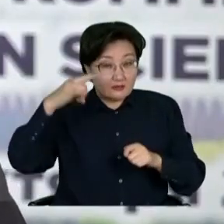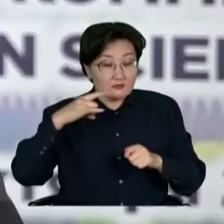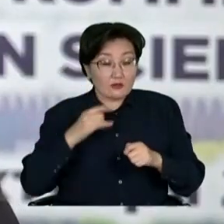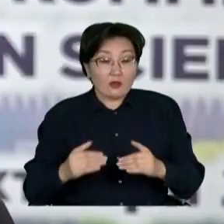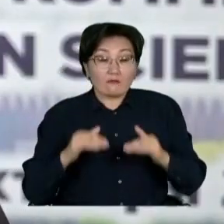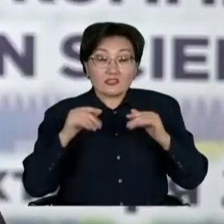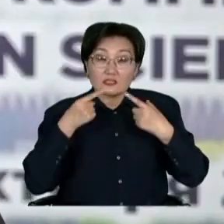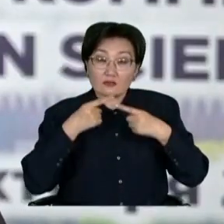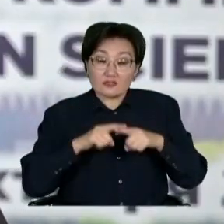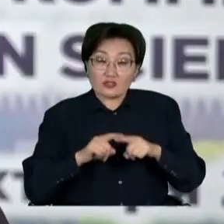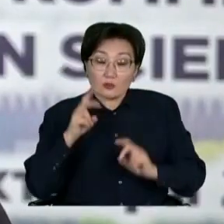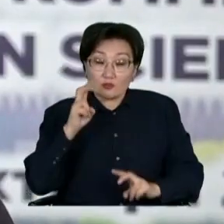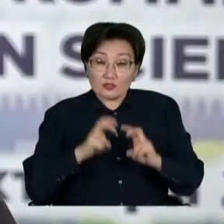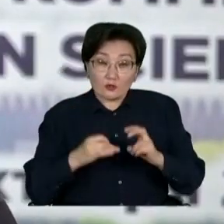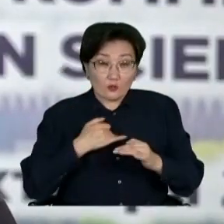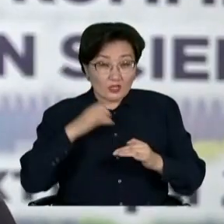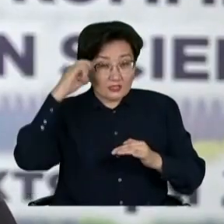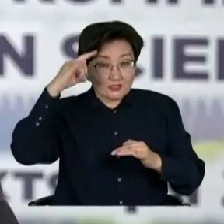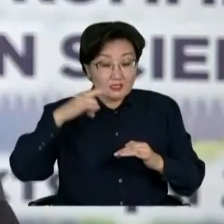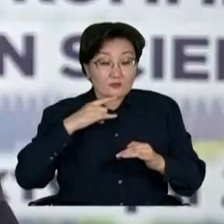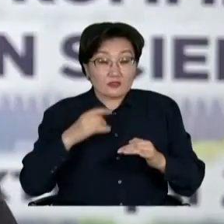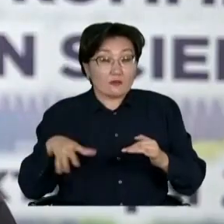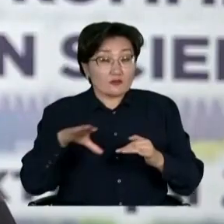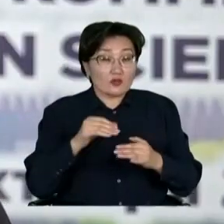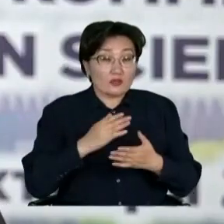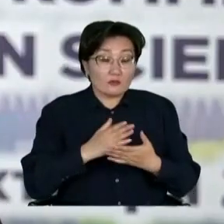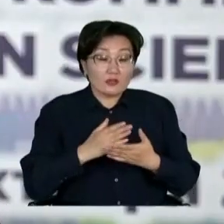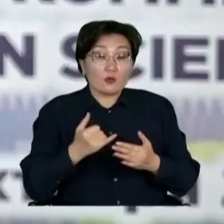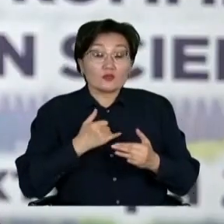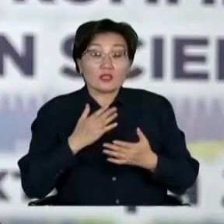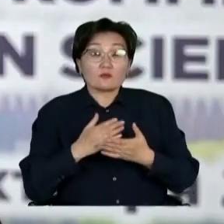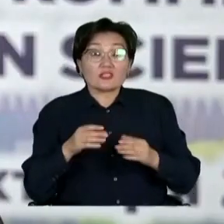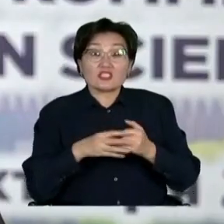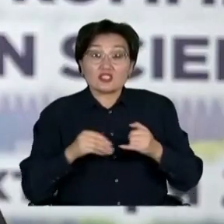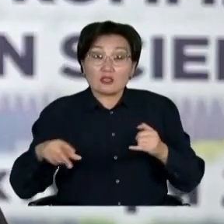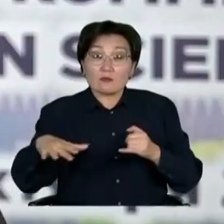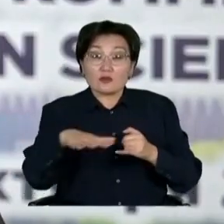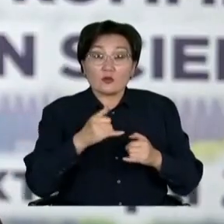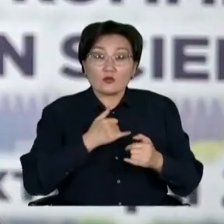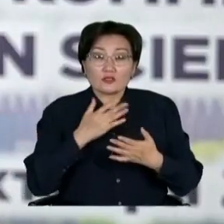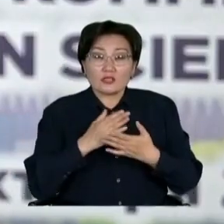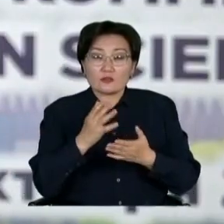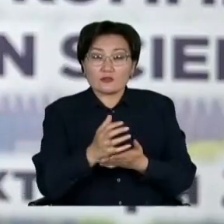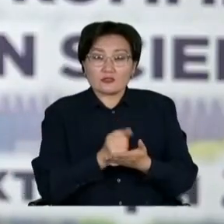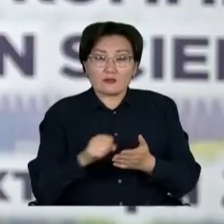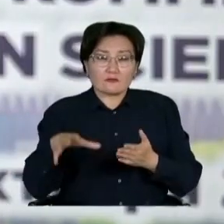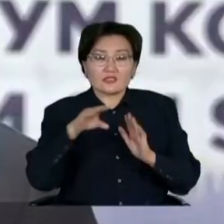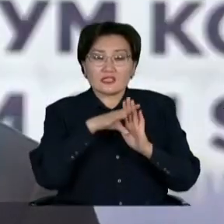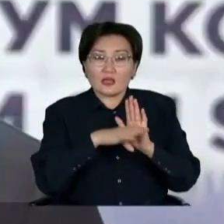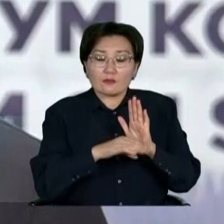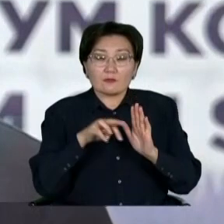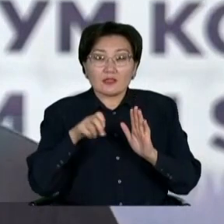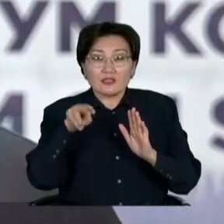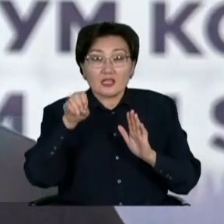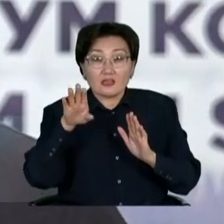высокотехнологичных заводов То есть у нас в Казахстане на самом деле всё есть у нас есть земля Да у нас есть ресурсы в таблица менделе в